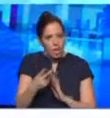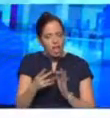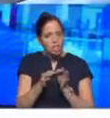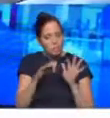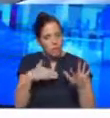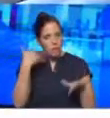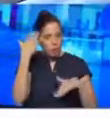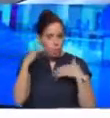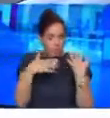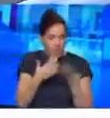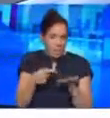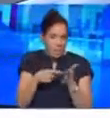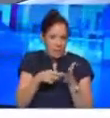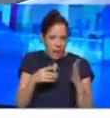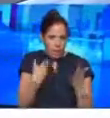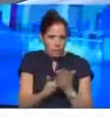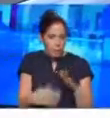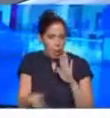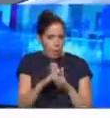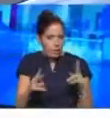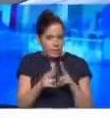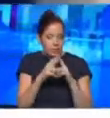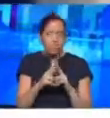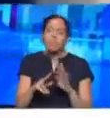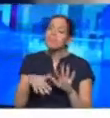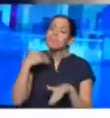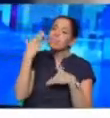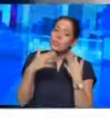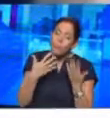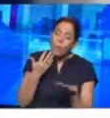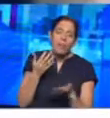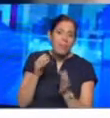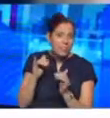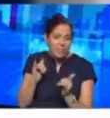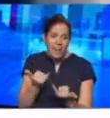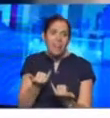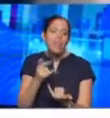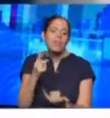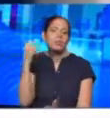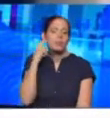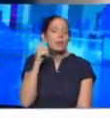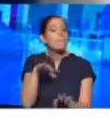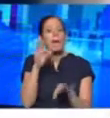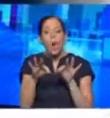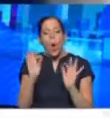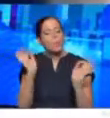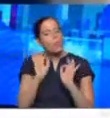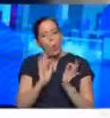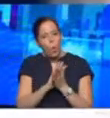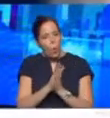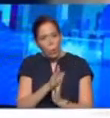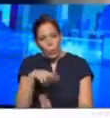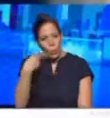סביב הצעת החוק הצרפתי. סוער במשכן, סוער בחניון, אבל תשמעי, בחירות לא יהיו. זאת